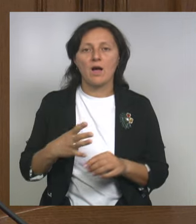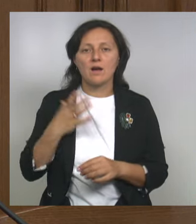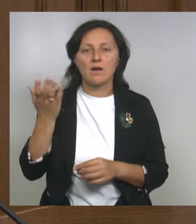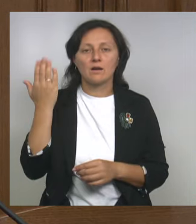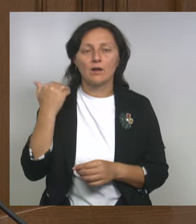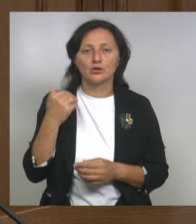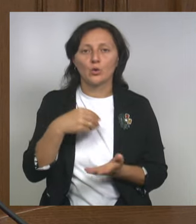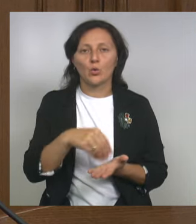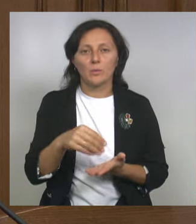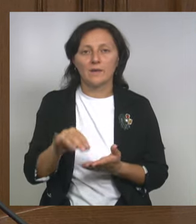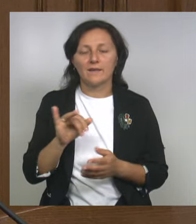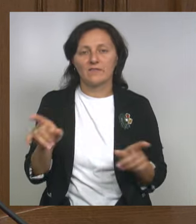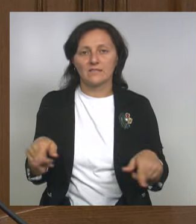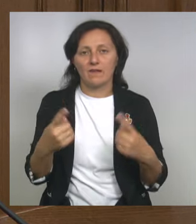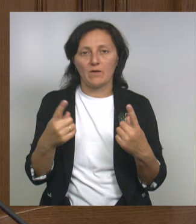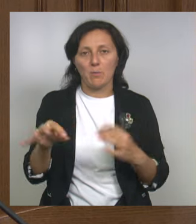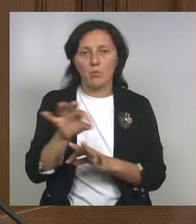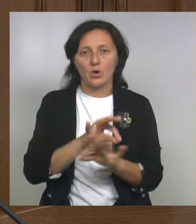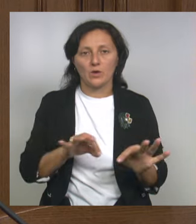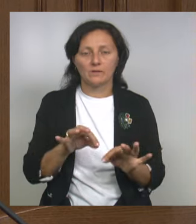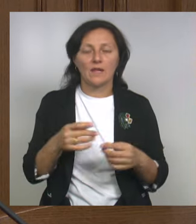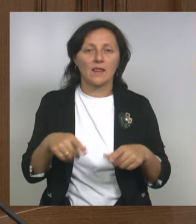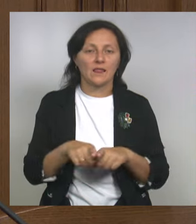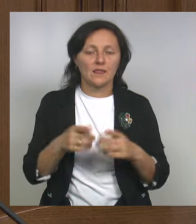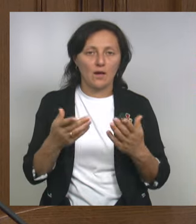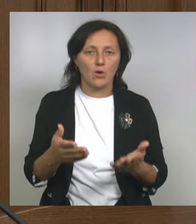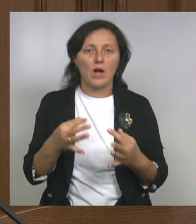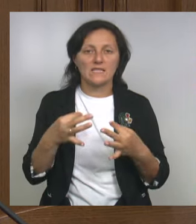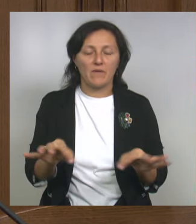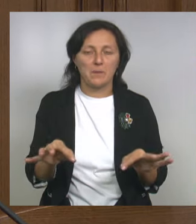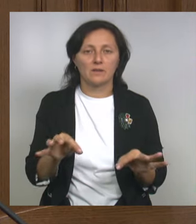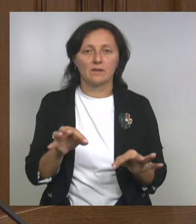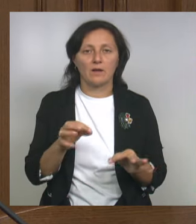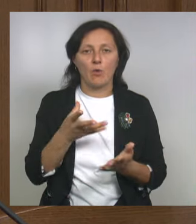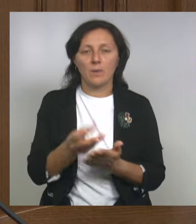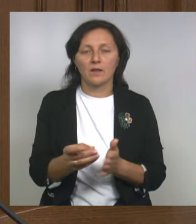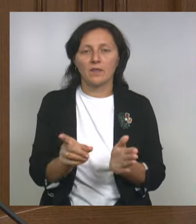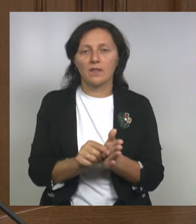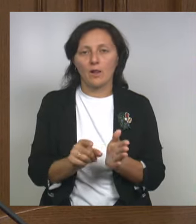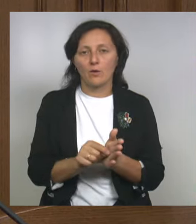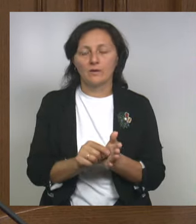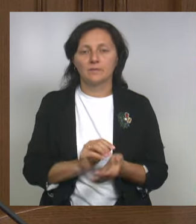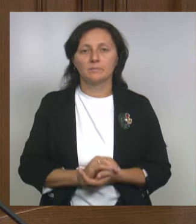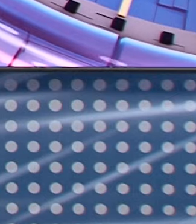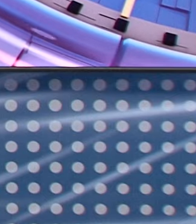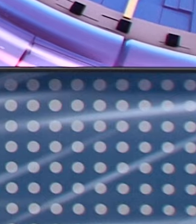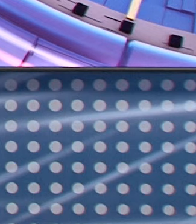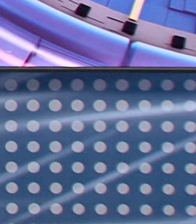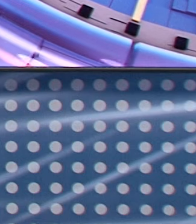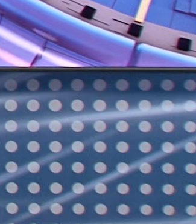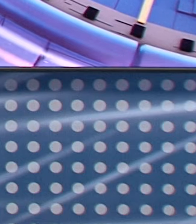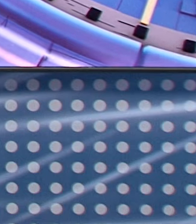участвовать в проектах на восстановление. И для таких и освободить от уплаты налога на имущество таких объектов основных средств.